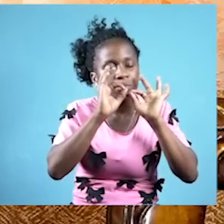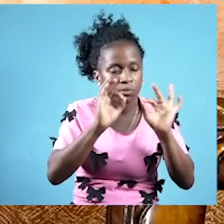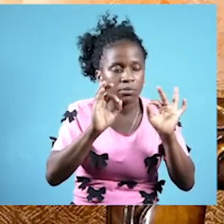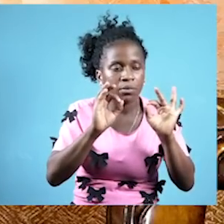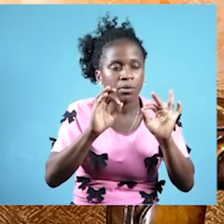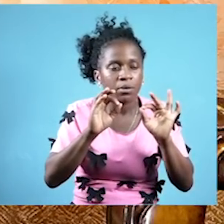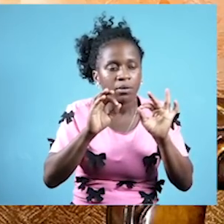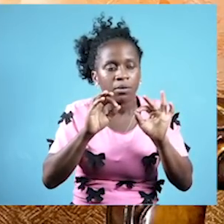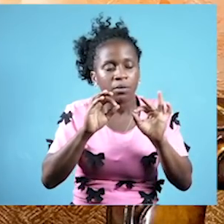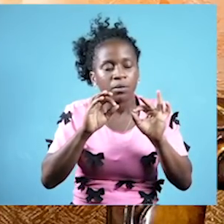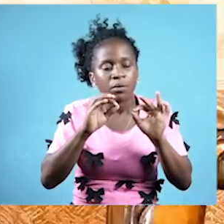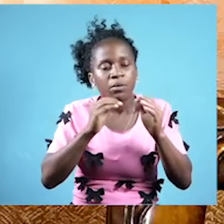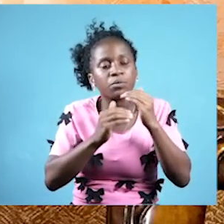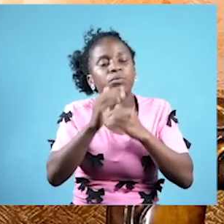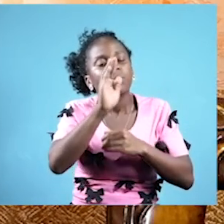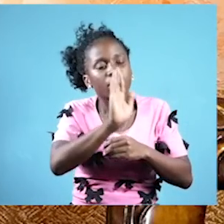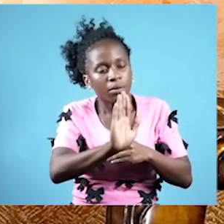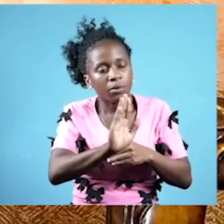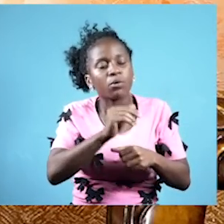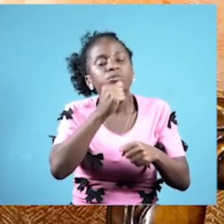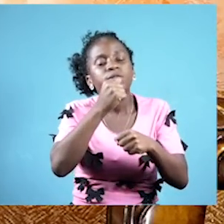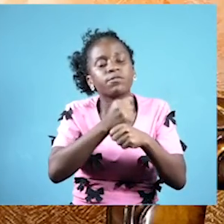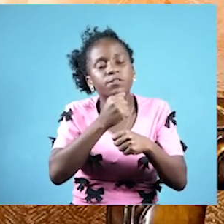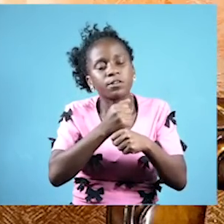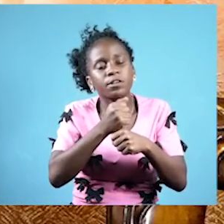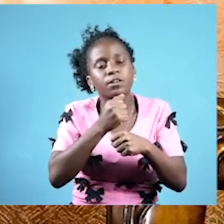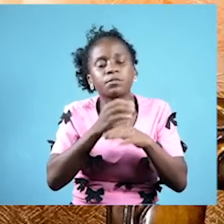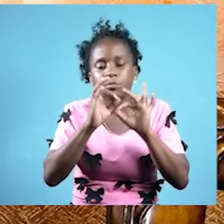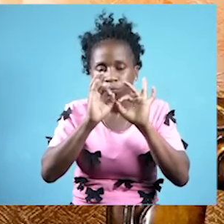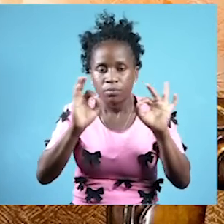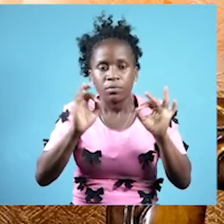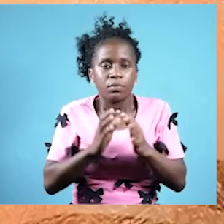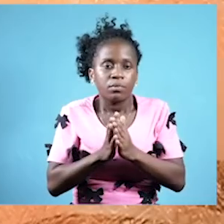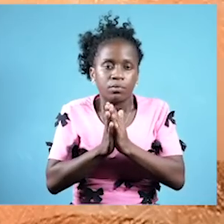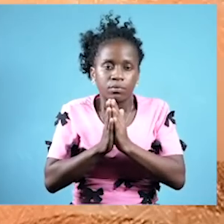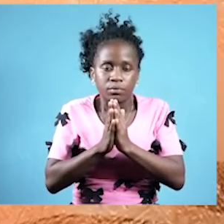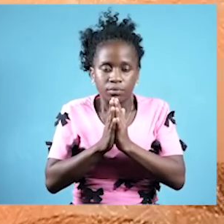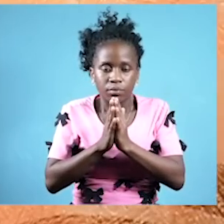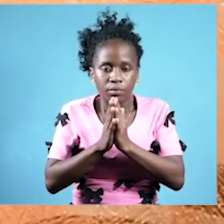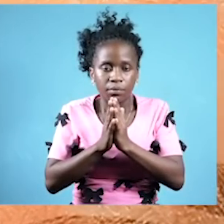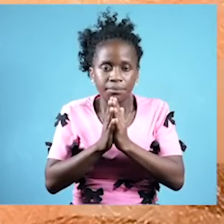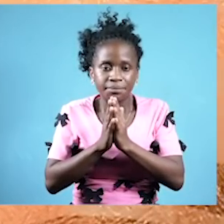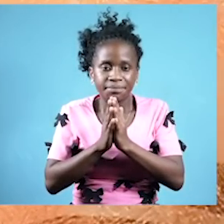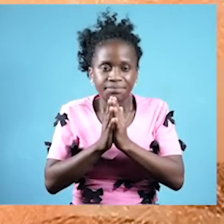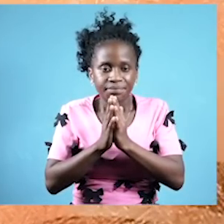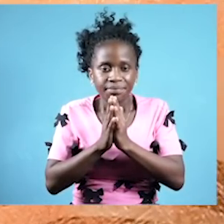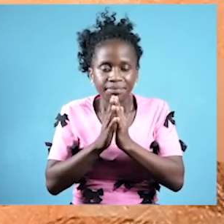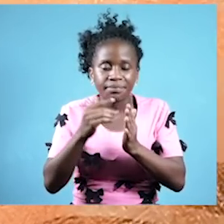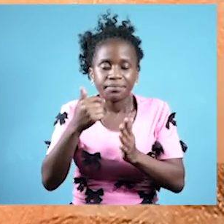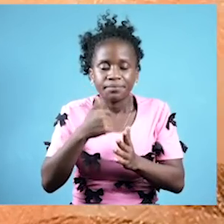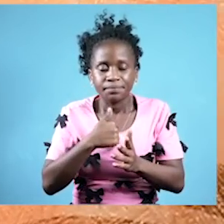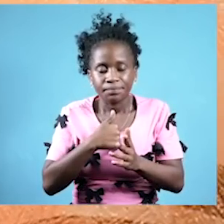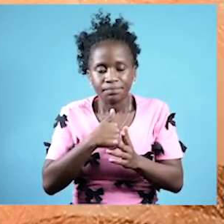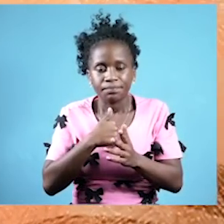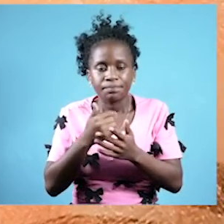wanasimama na kuzungumza maneno chanya juu yako, ujue unafanya